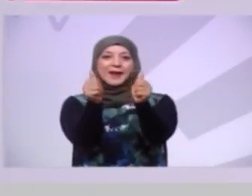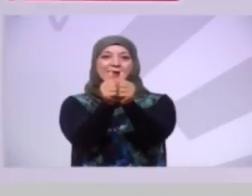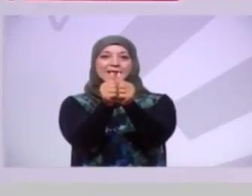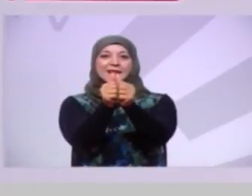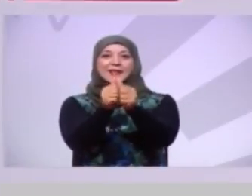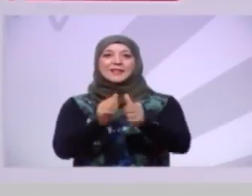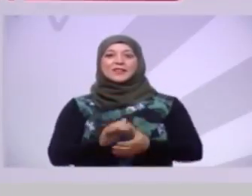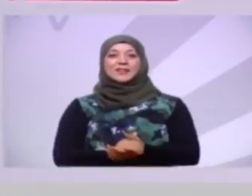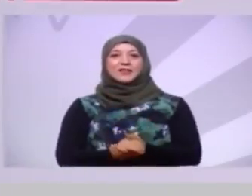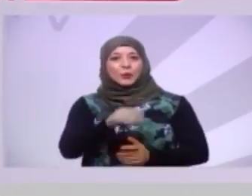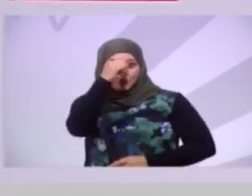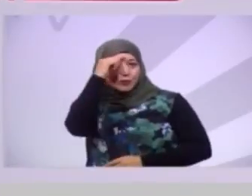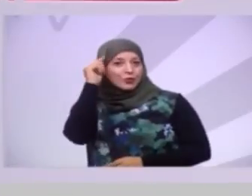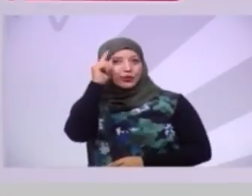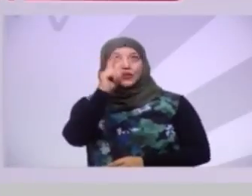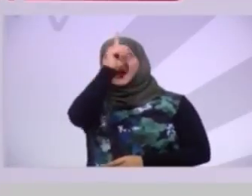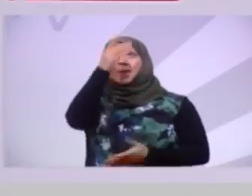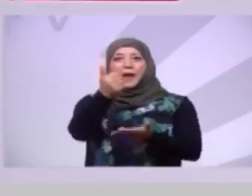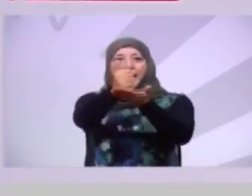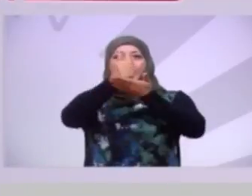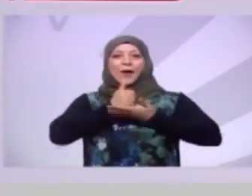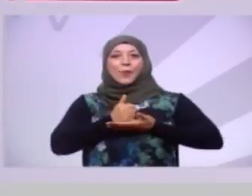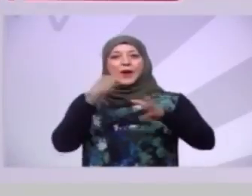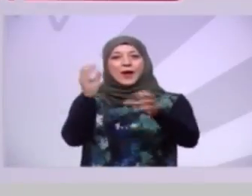وان شاء الله ربي